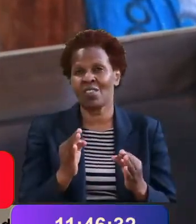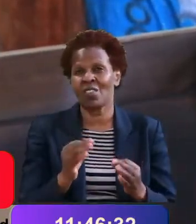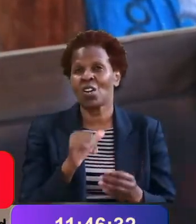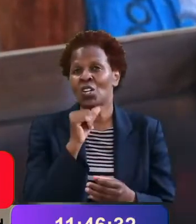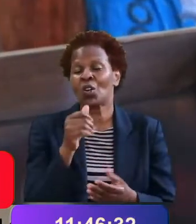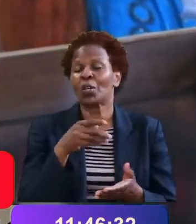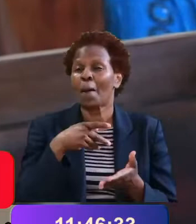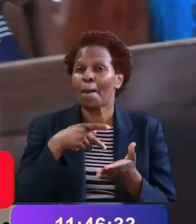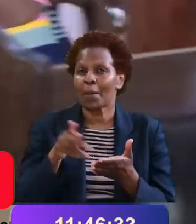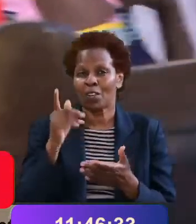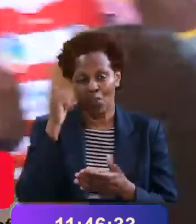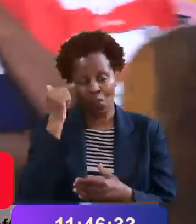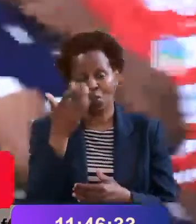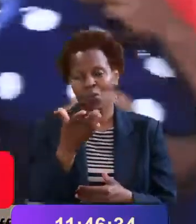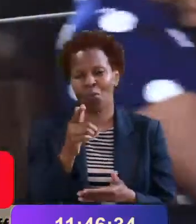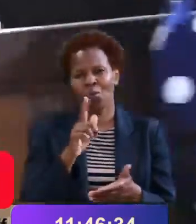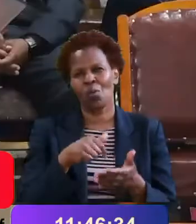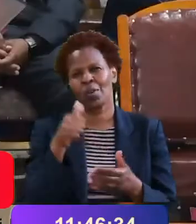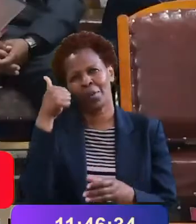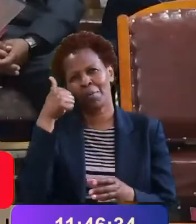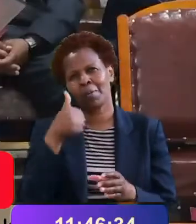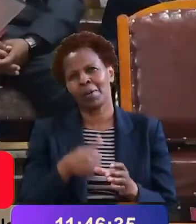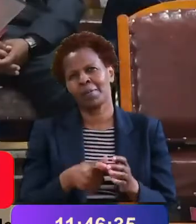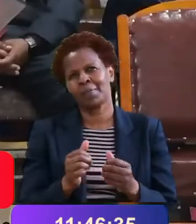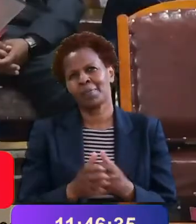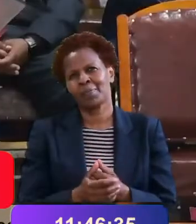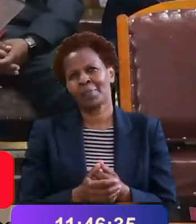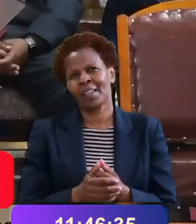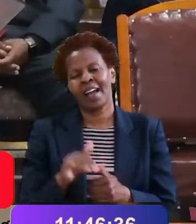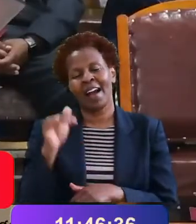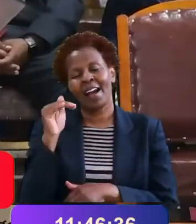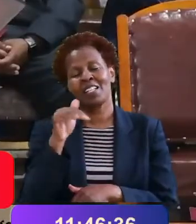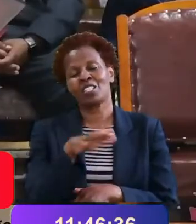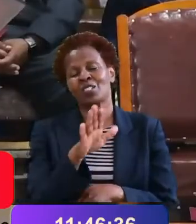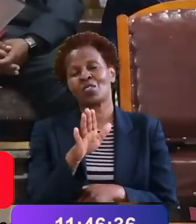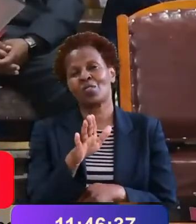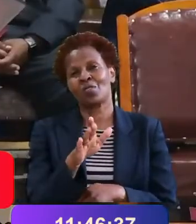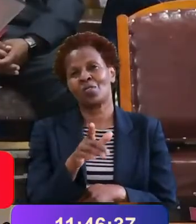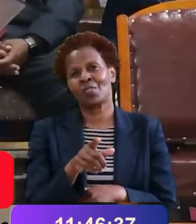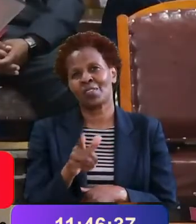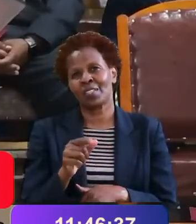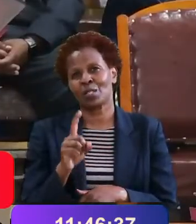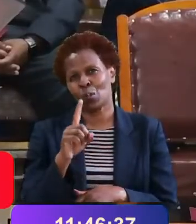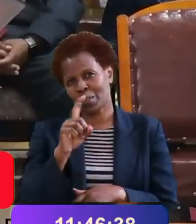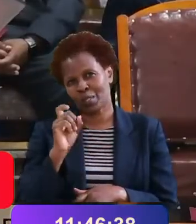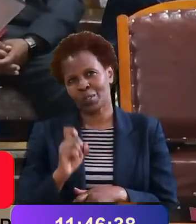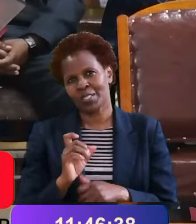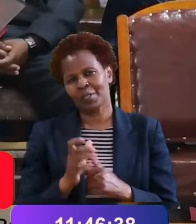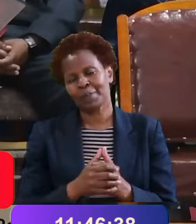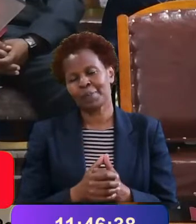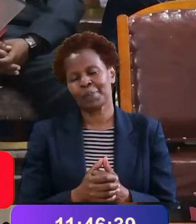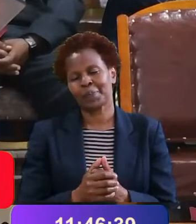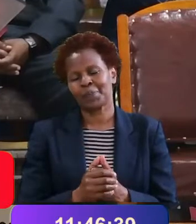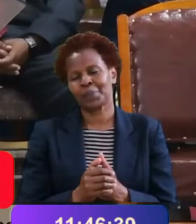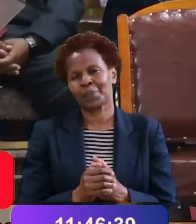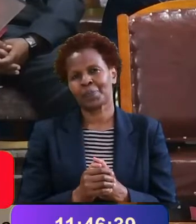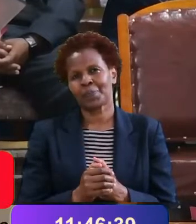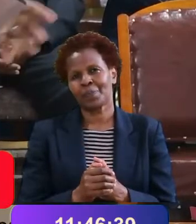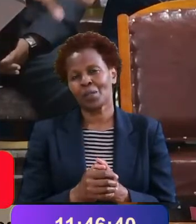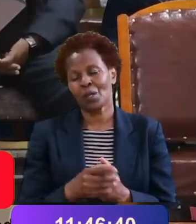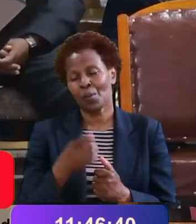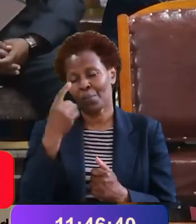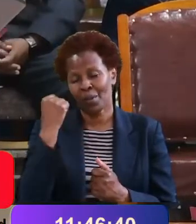ni nini unakumbuka? You know it's good to ask yourself these questions. Kwa